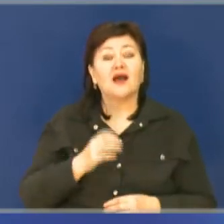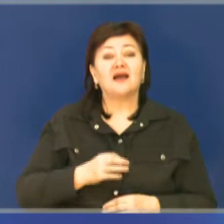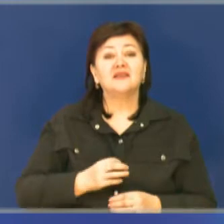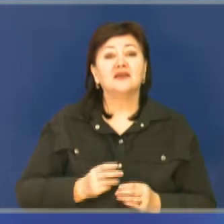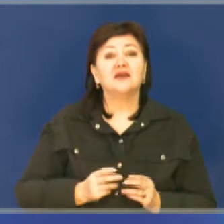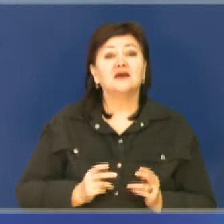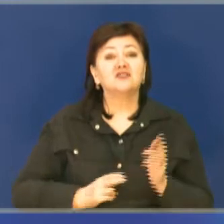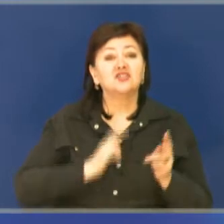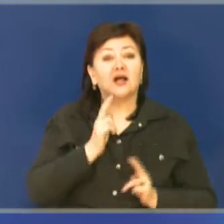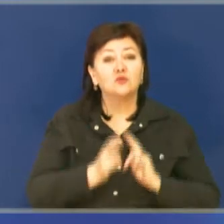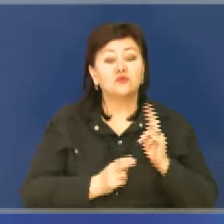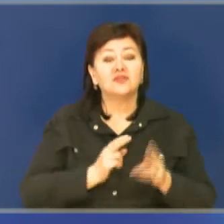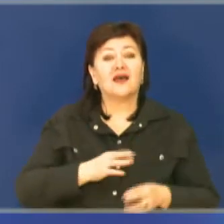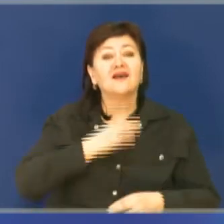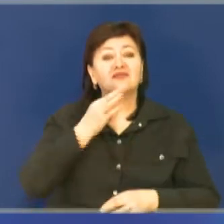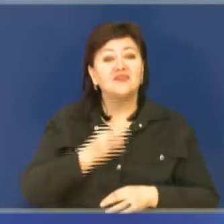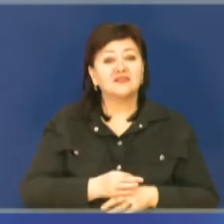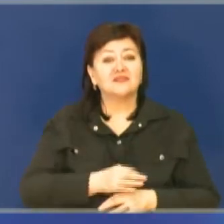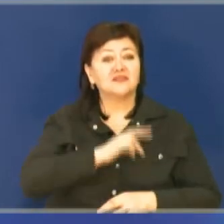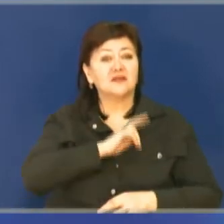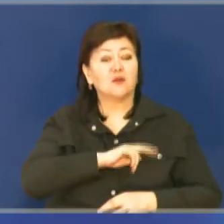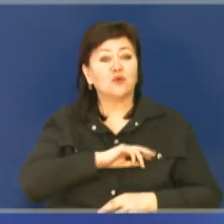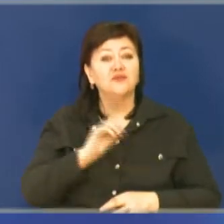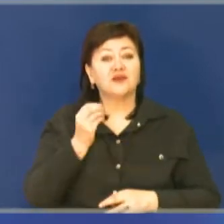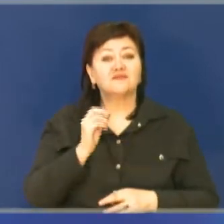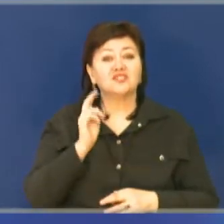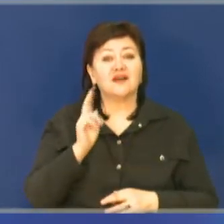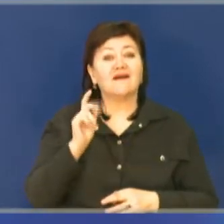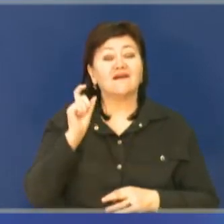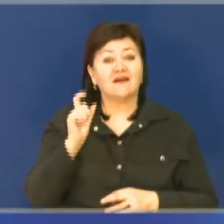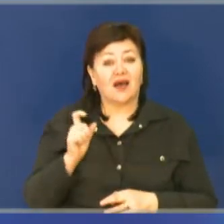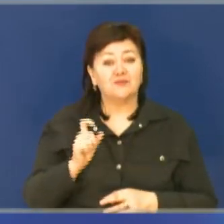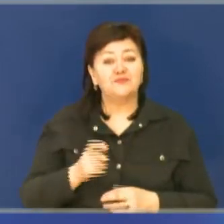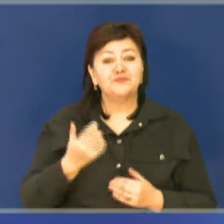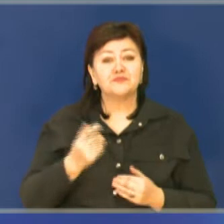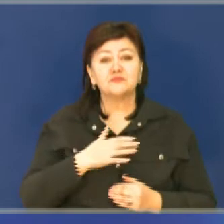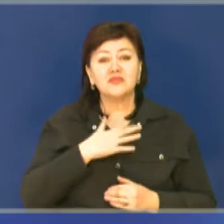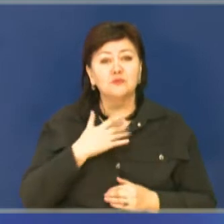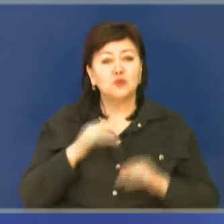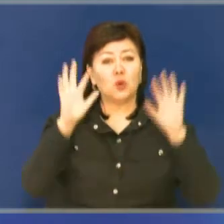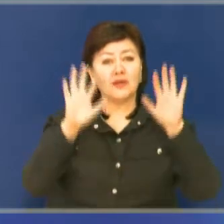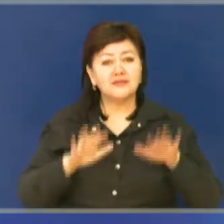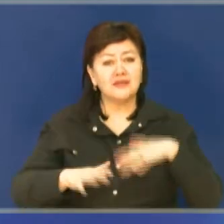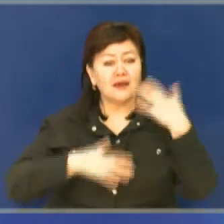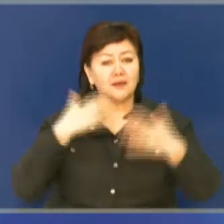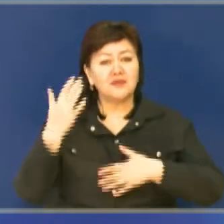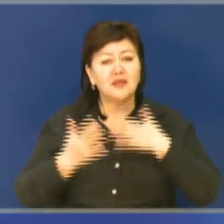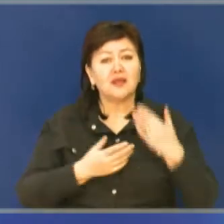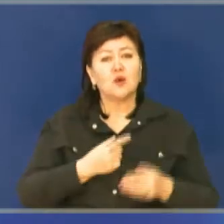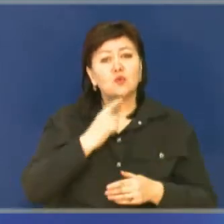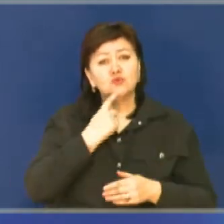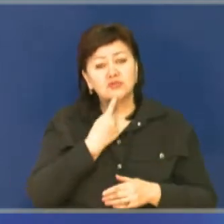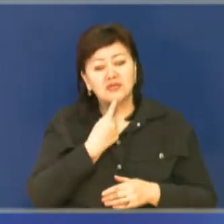свою очередь, руководство отдела пассажирского транспорта и автомобильных дорог заявляет, что обильный снегопад и метель порядком усложнили